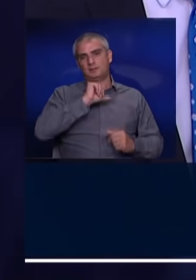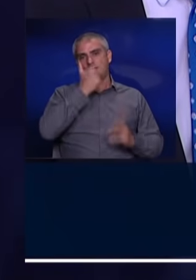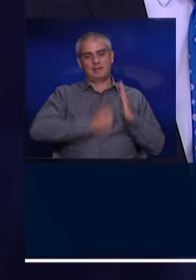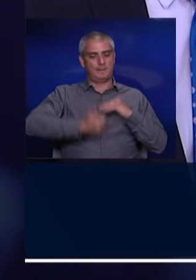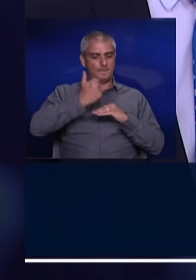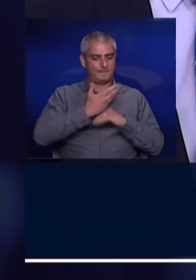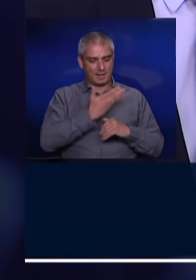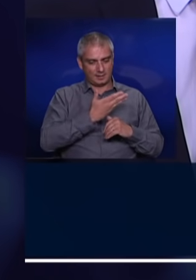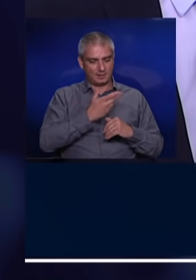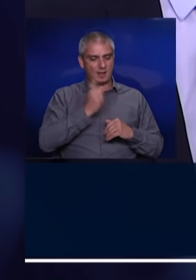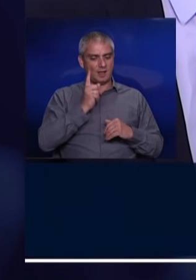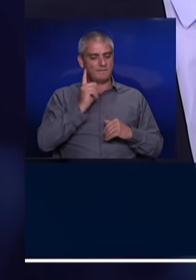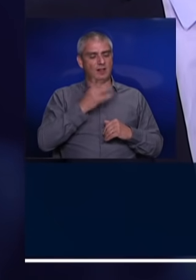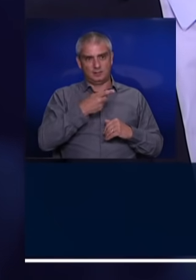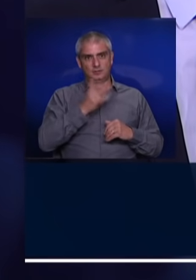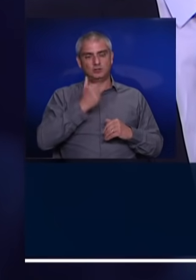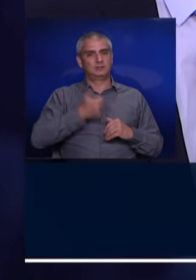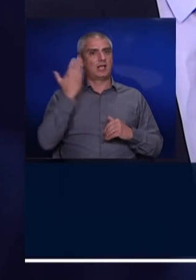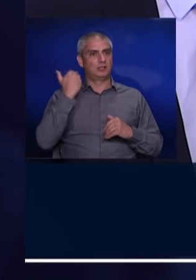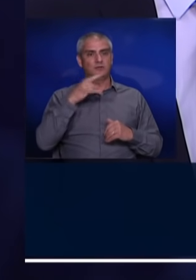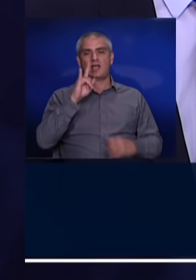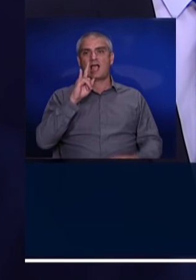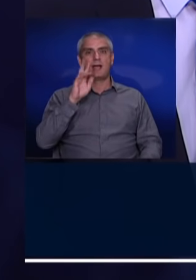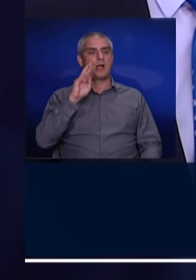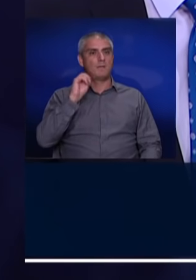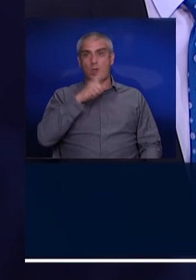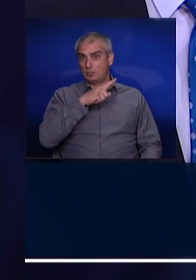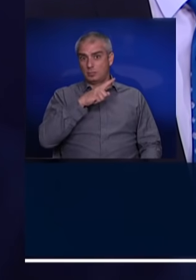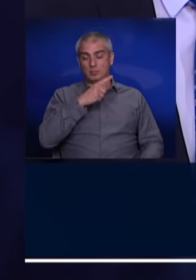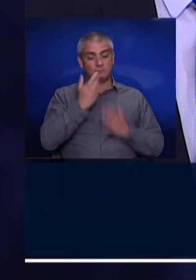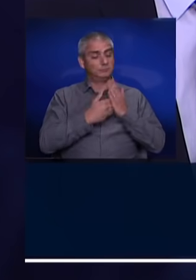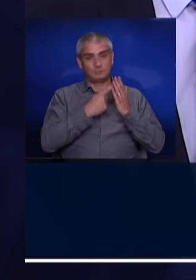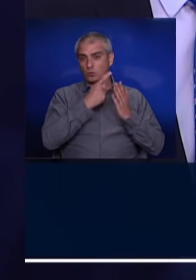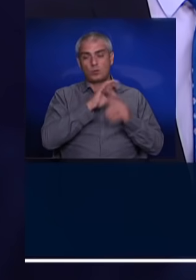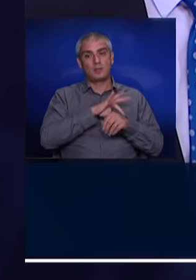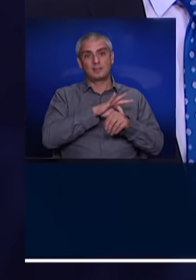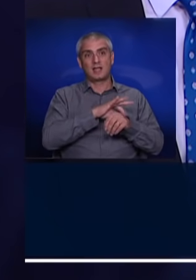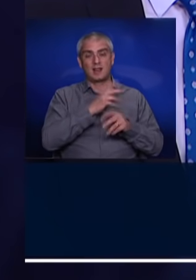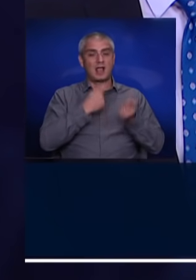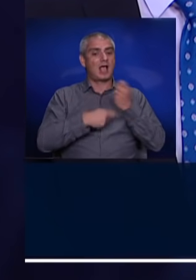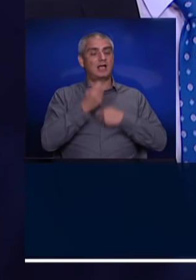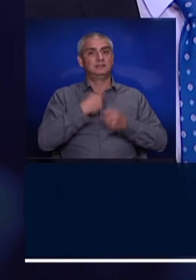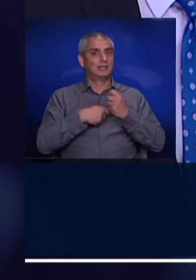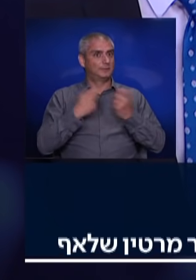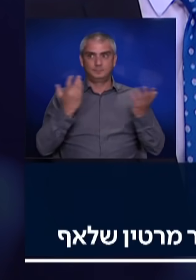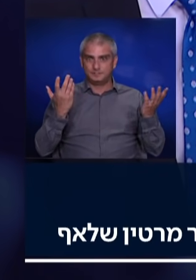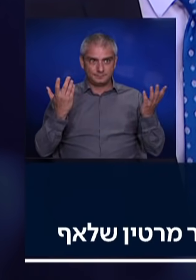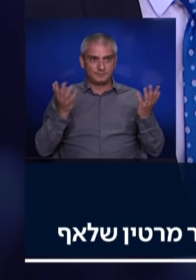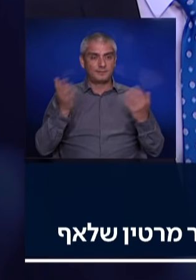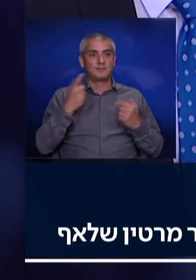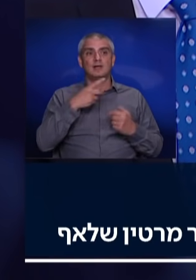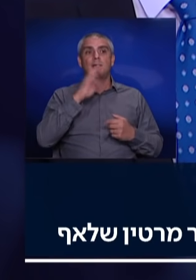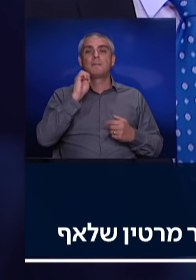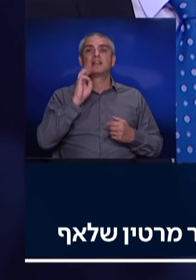שבהם, אבל יש לנו את השר לשעבר חיים רמון, לפי המסמכים הוא נהיה לכאורה עסקים, אם לא אחר מאשר מרטין